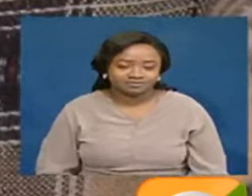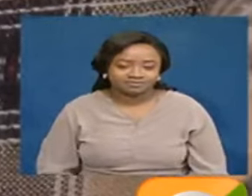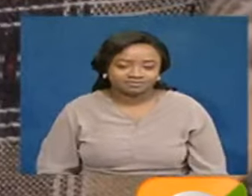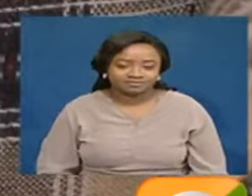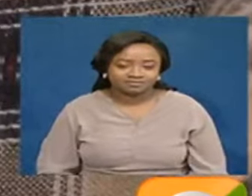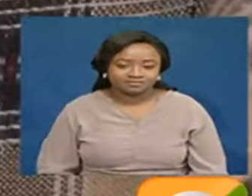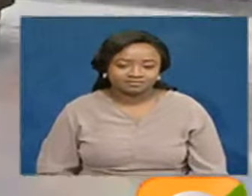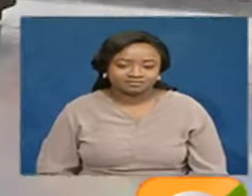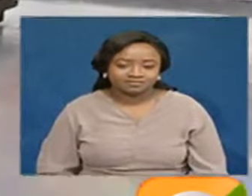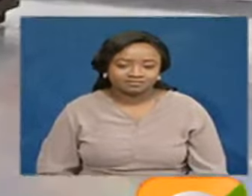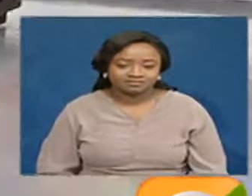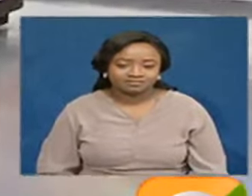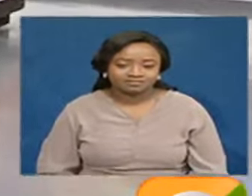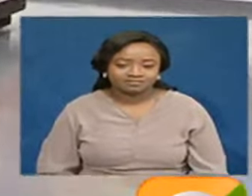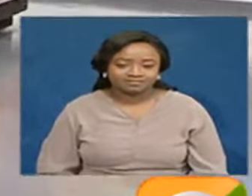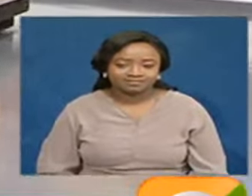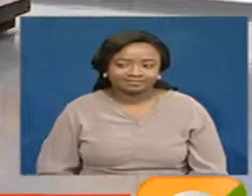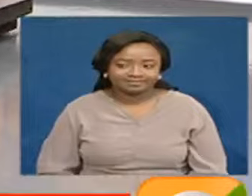Citizen.